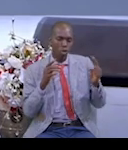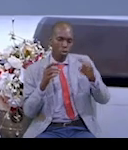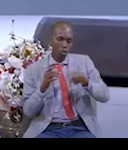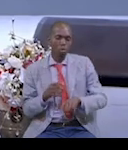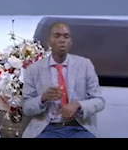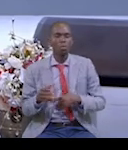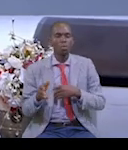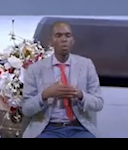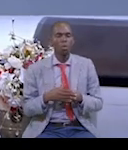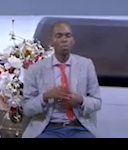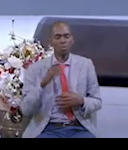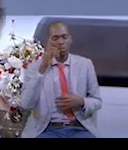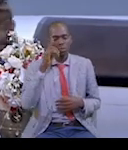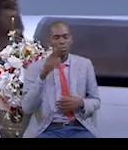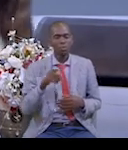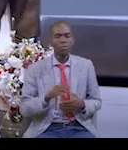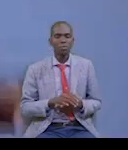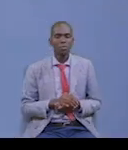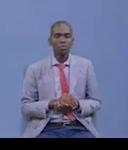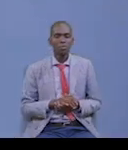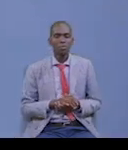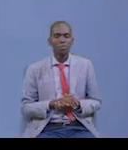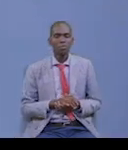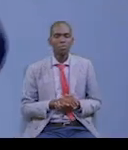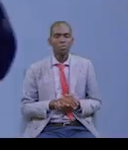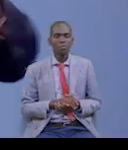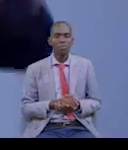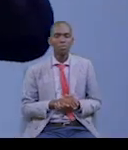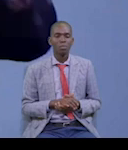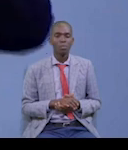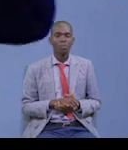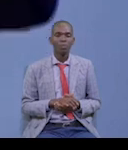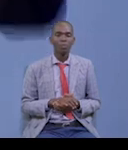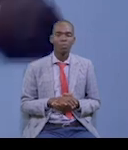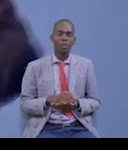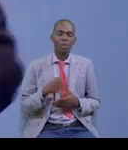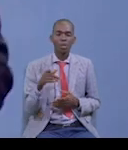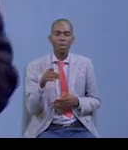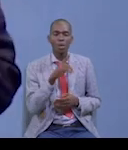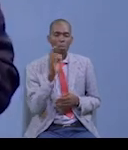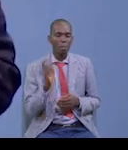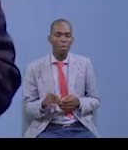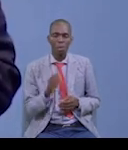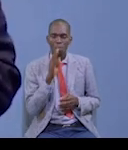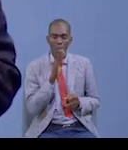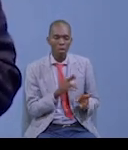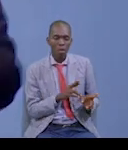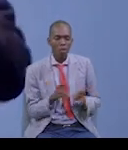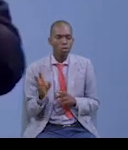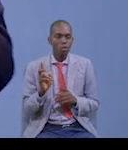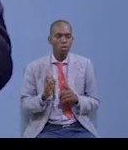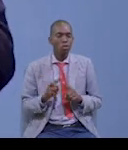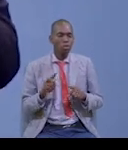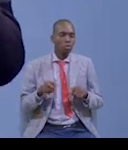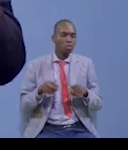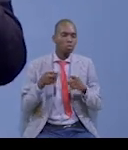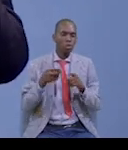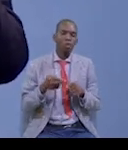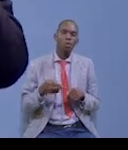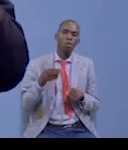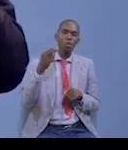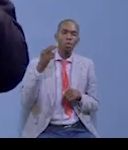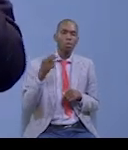ముగిస్తావో చెప్పు, అప్పుడు వచ్చి మా దోణలు తీసుకుంటాం. You see, you must go the extra mile. వారు అలా అనలేదండి, ఎక్స్ట్రా మైల్ ముందుకు